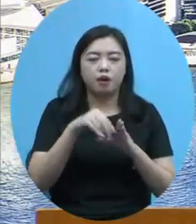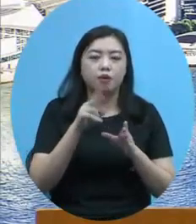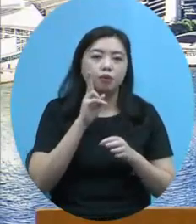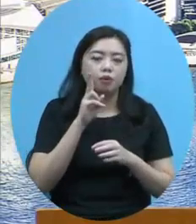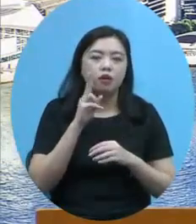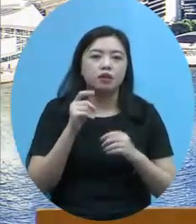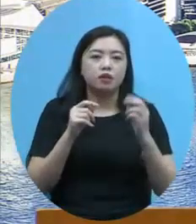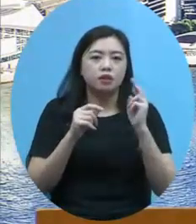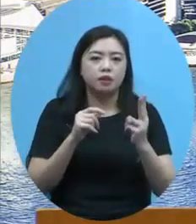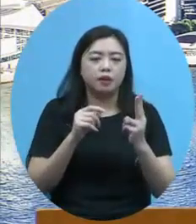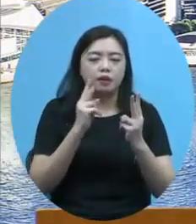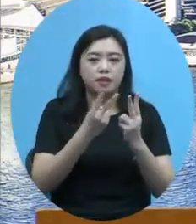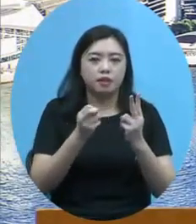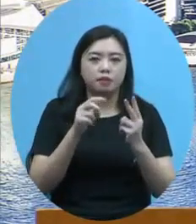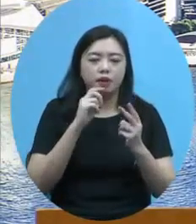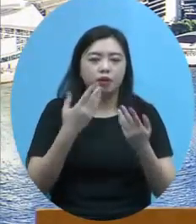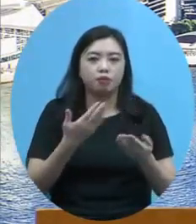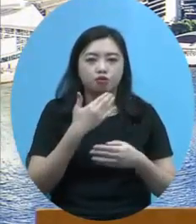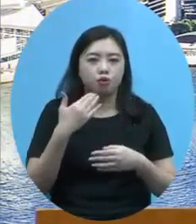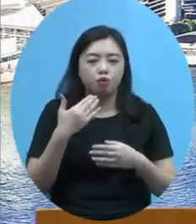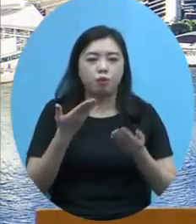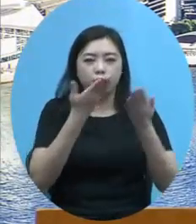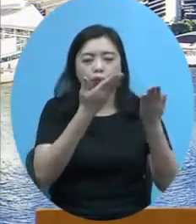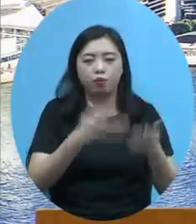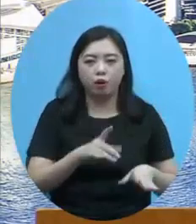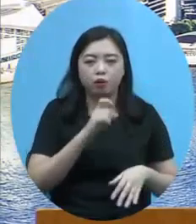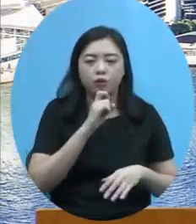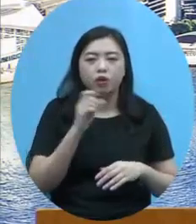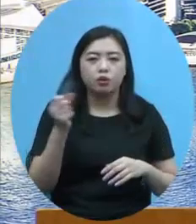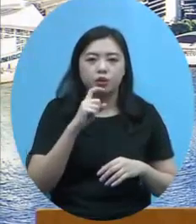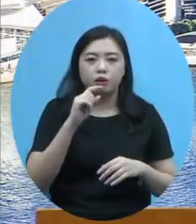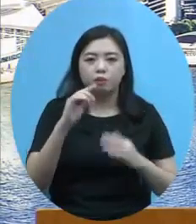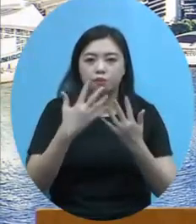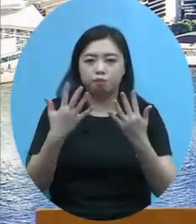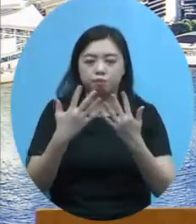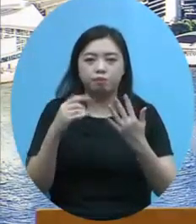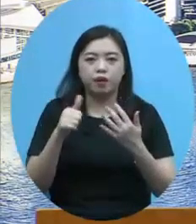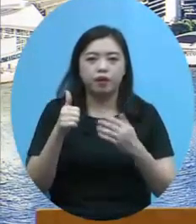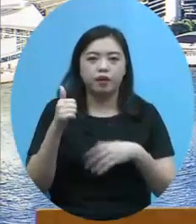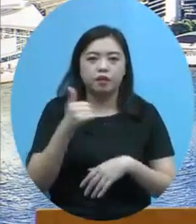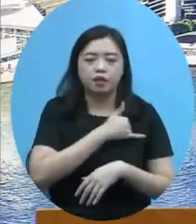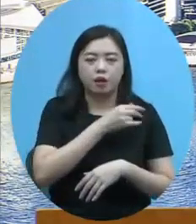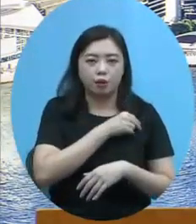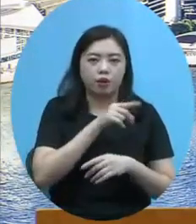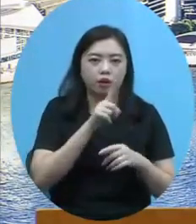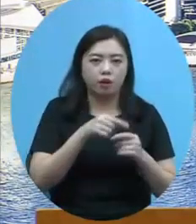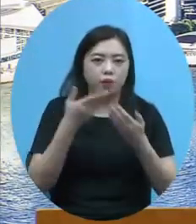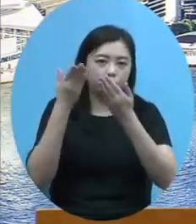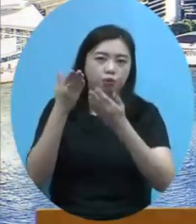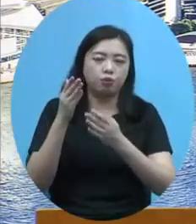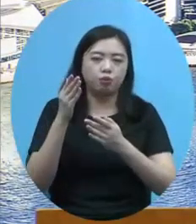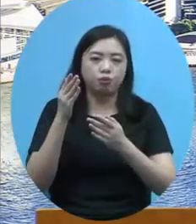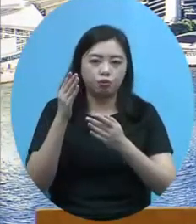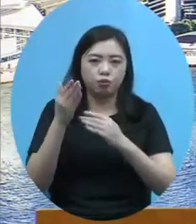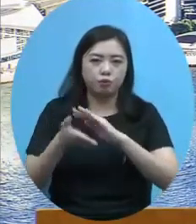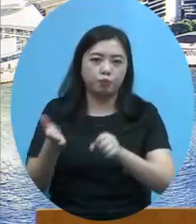有220宗咧係喺今朝報俾我哋嘅，咁餘下有55宗咧係喺週末嘅時候咧呈報